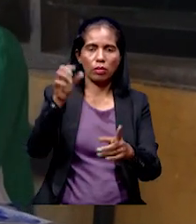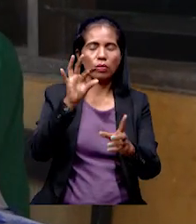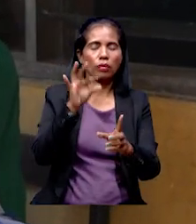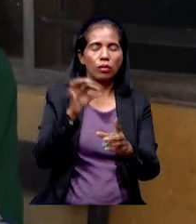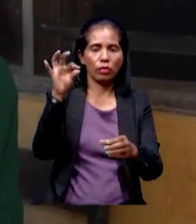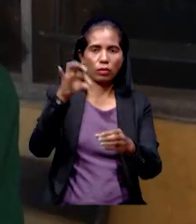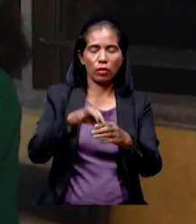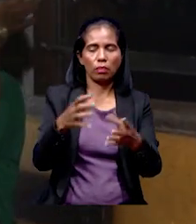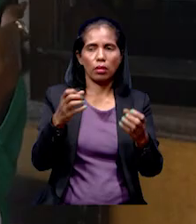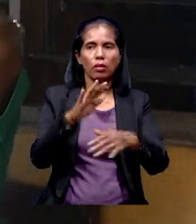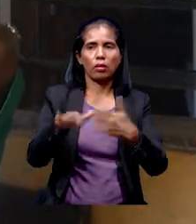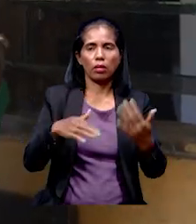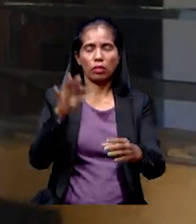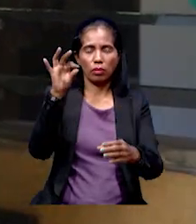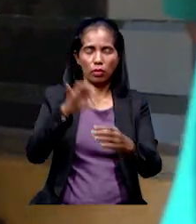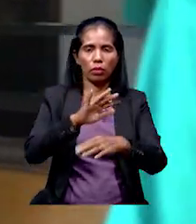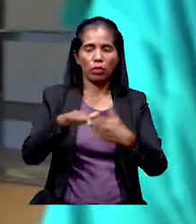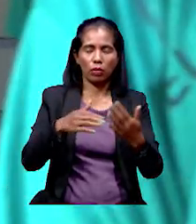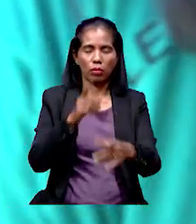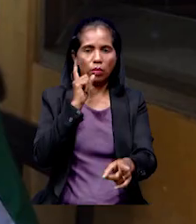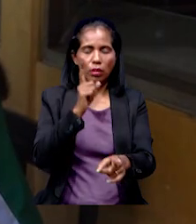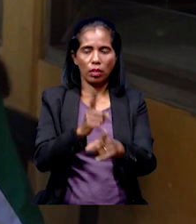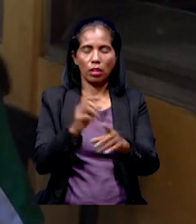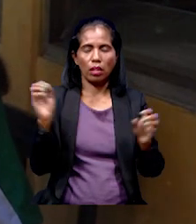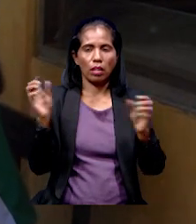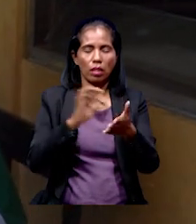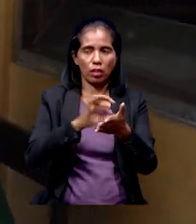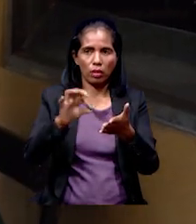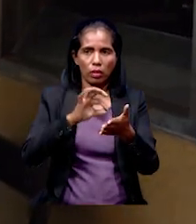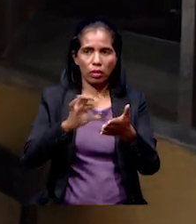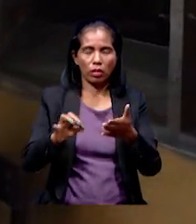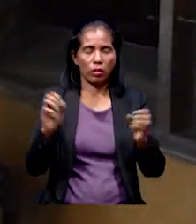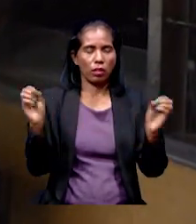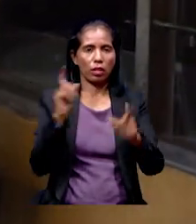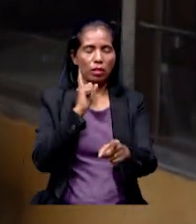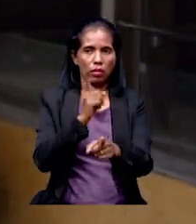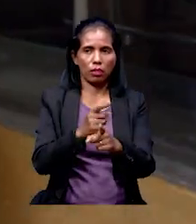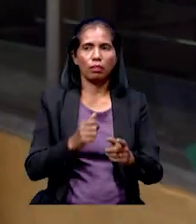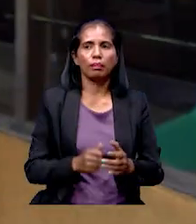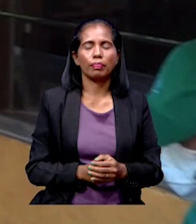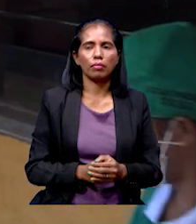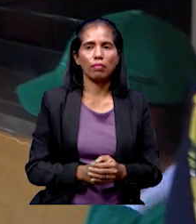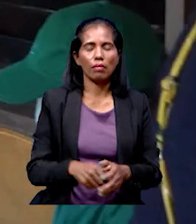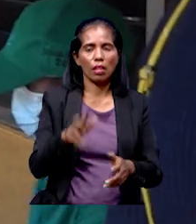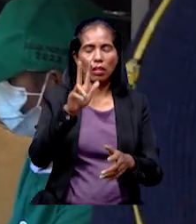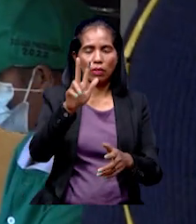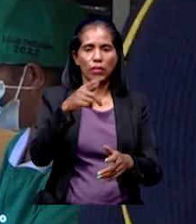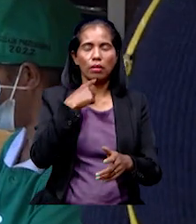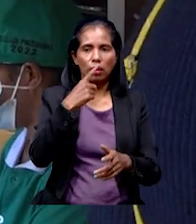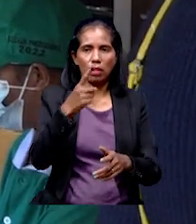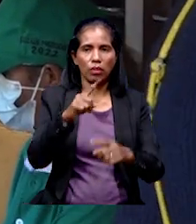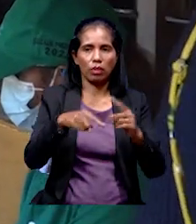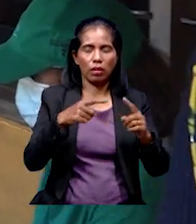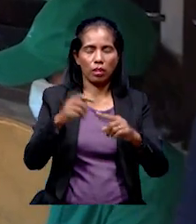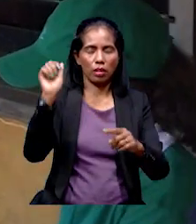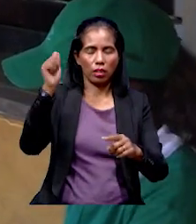si voto hotu-hotu nebe válido, la sura voto nebe la válido. iha alinea tolu hateteng, banghira